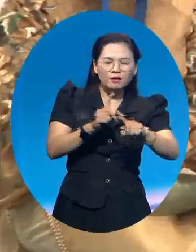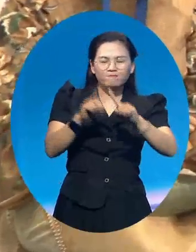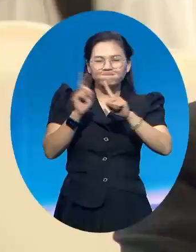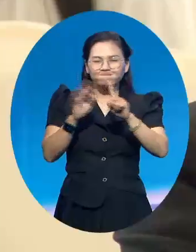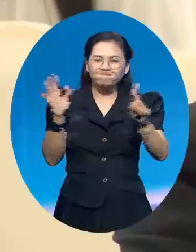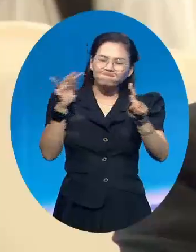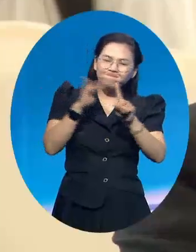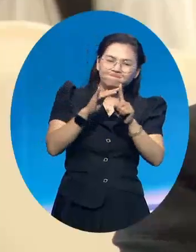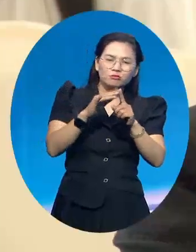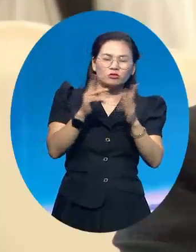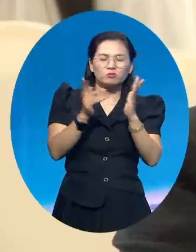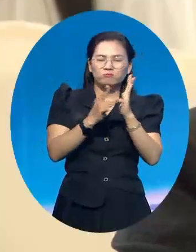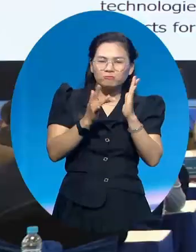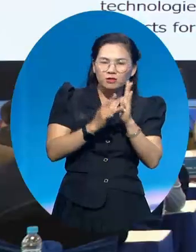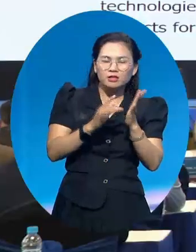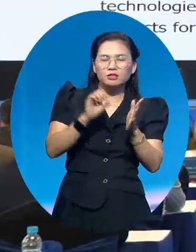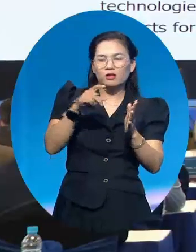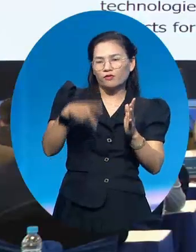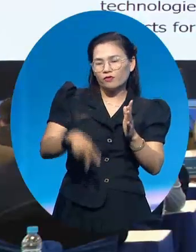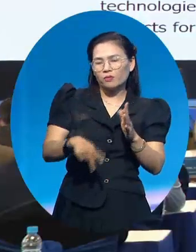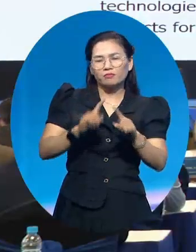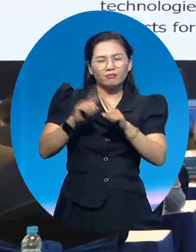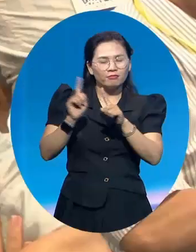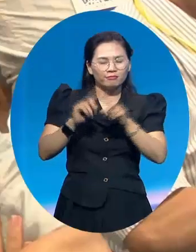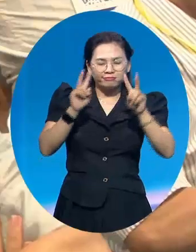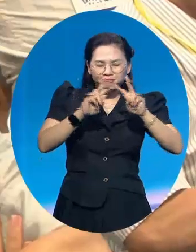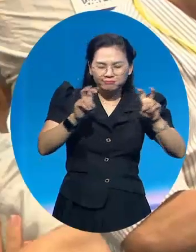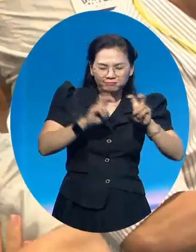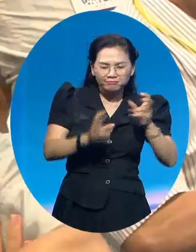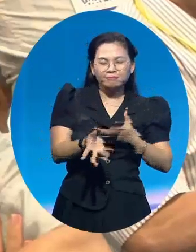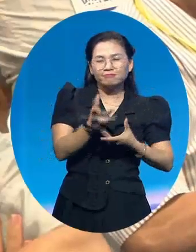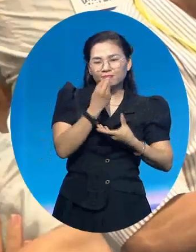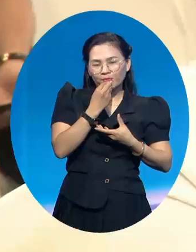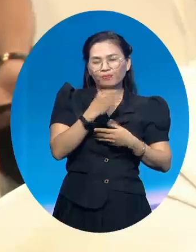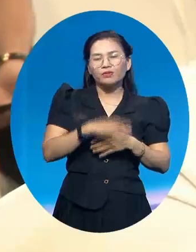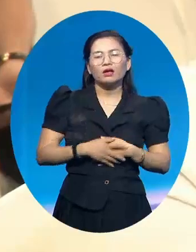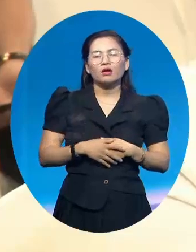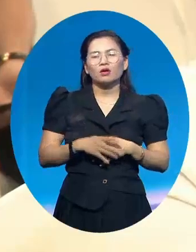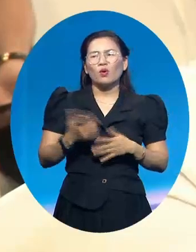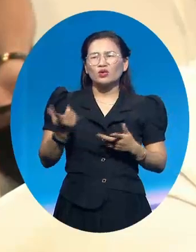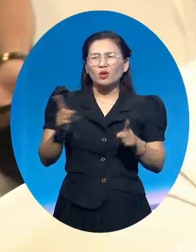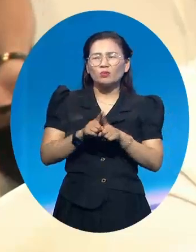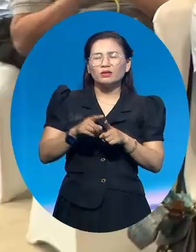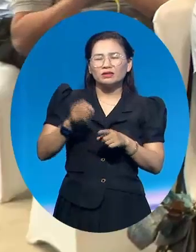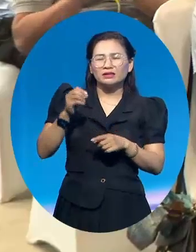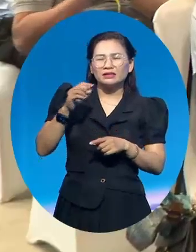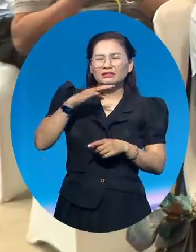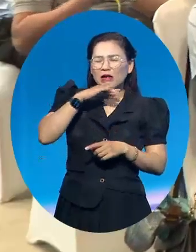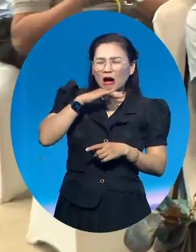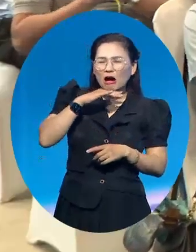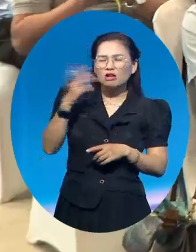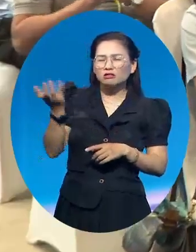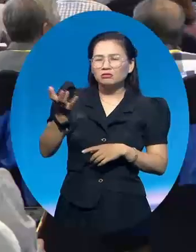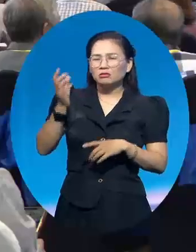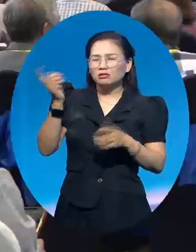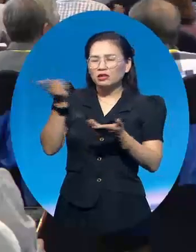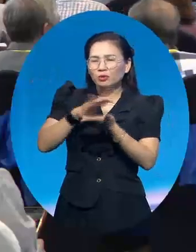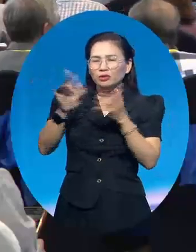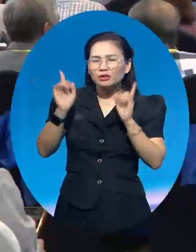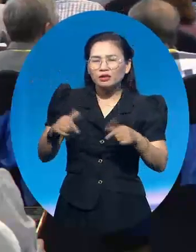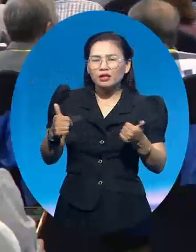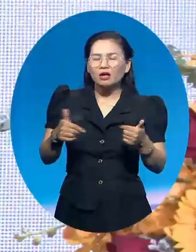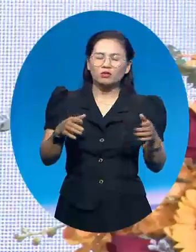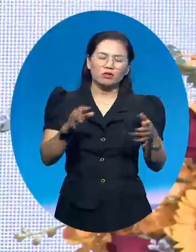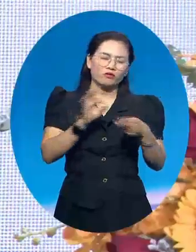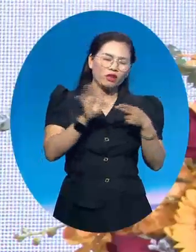đổi về công nghệ, sản phẩm, dịch vụ trong lĩnh vực cấp thoát nước, xử lý nước thải. Điểm nhấn của chương trình là chuỗi hội thảo quốc tế tập trung